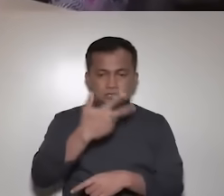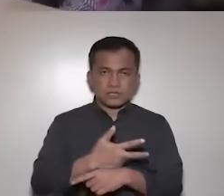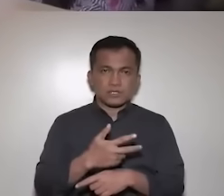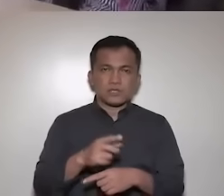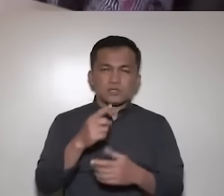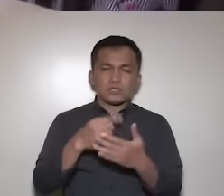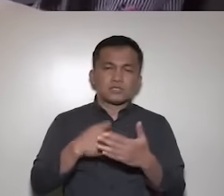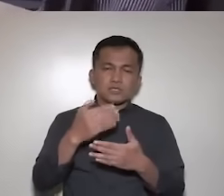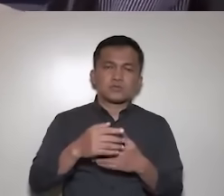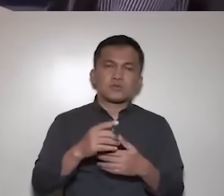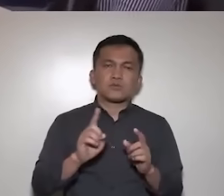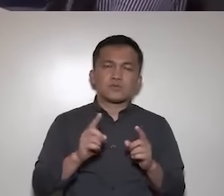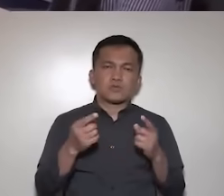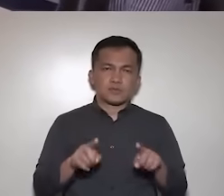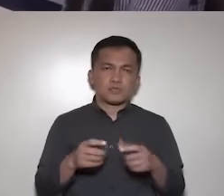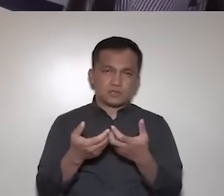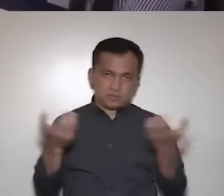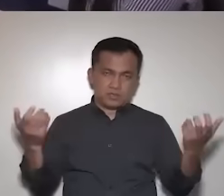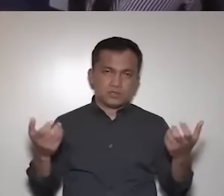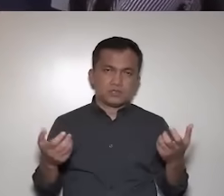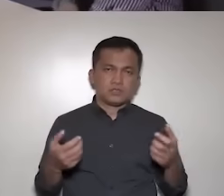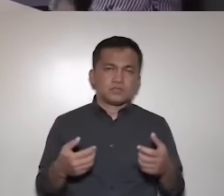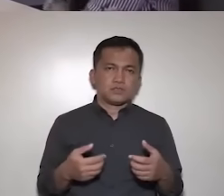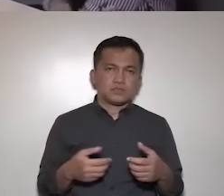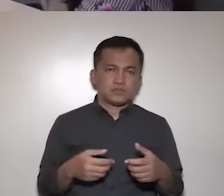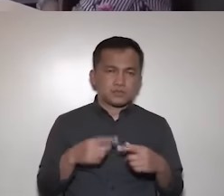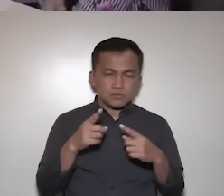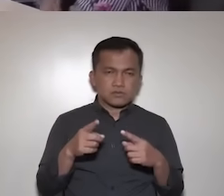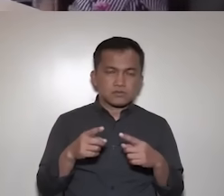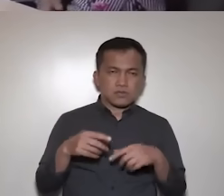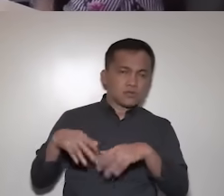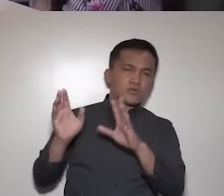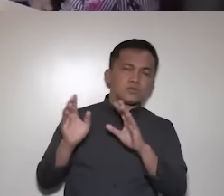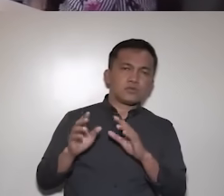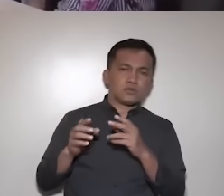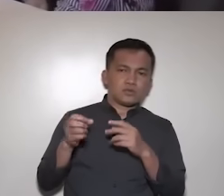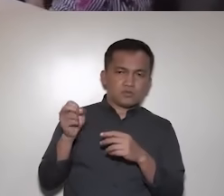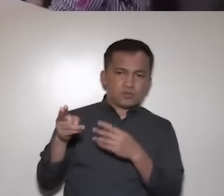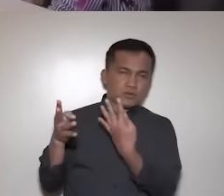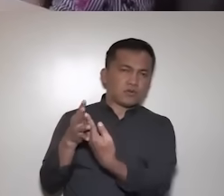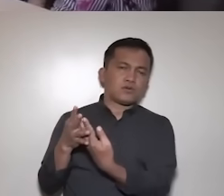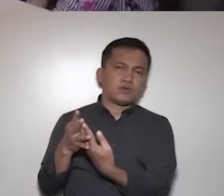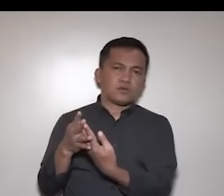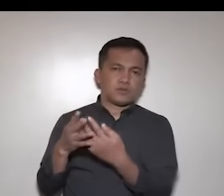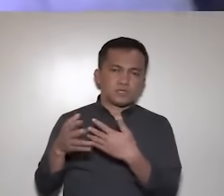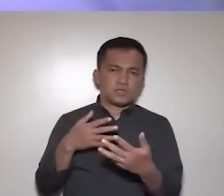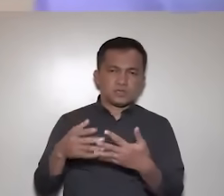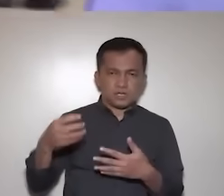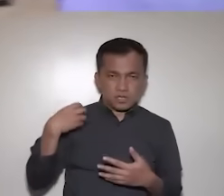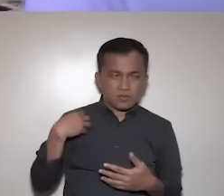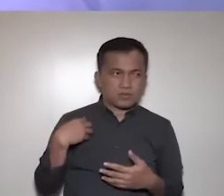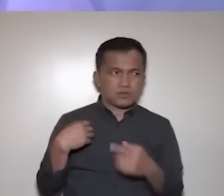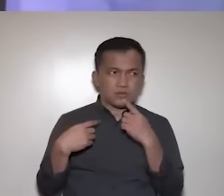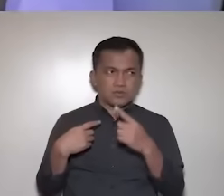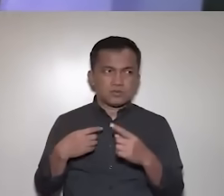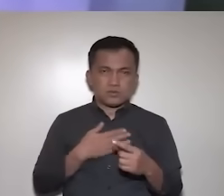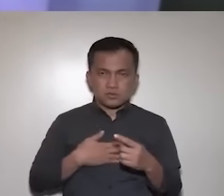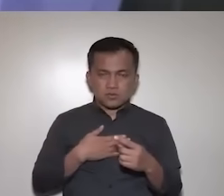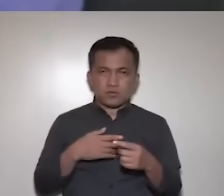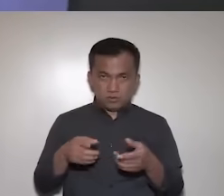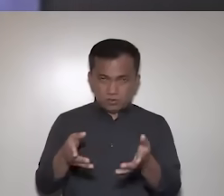gusto mong mangyari? Iwalay kami, sir. And? Tuloy ko yan, sir. Pakulong natin to. Oo, pati yung amo. Ito bang gusto